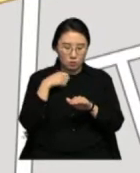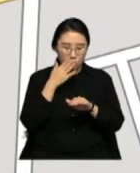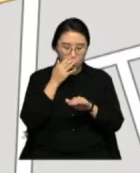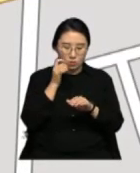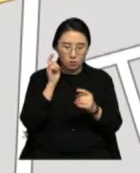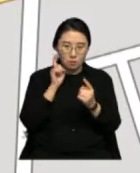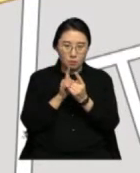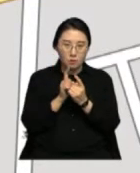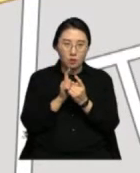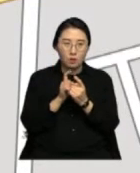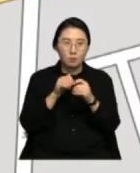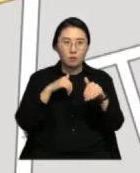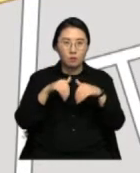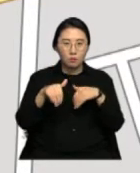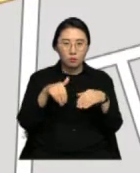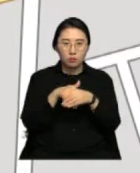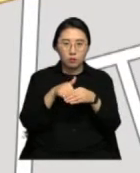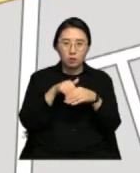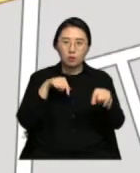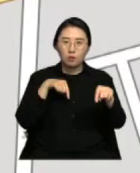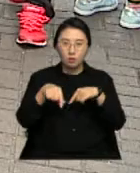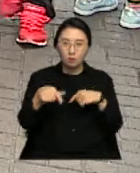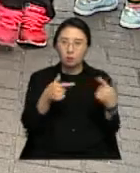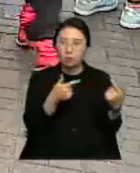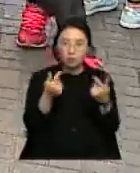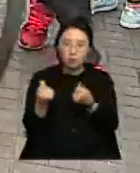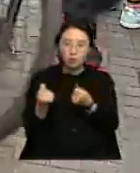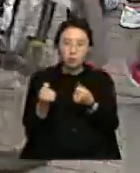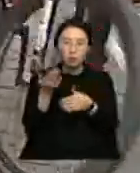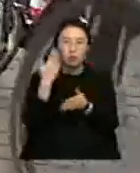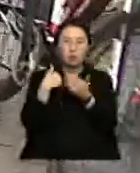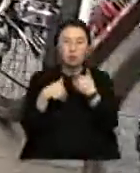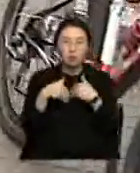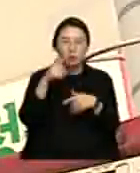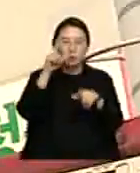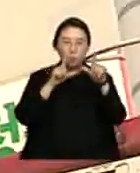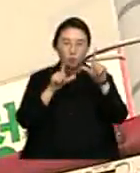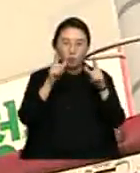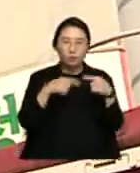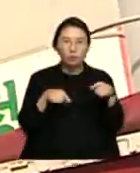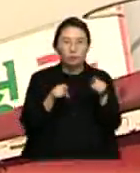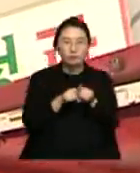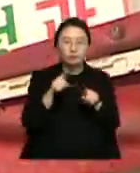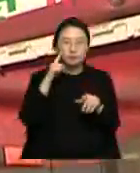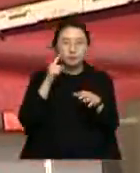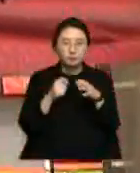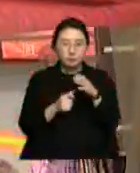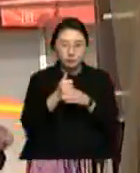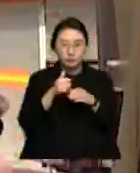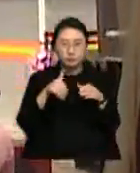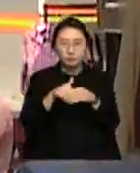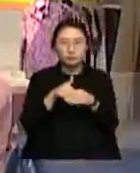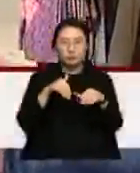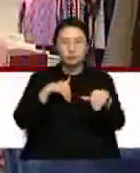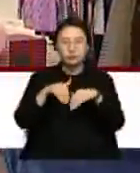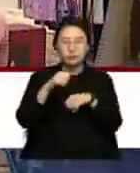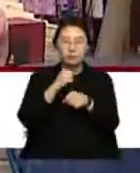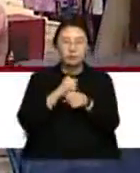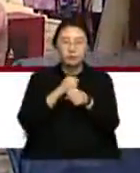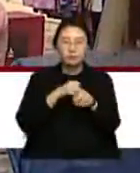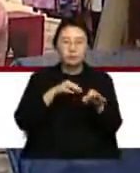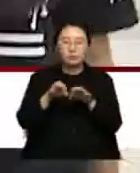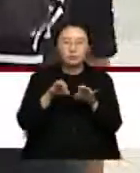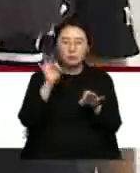만남의 거리와 문화의 거리가 그겁니다. 옛 시장의 풍경과 함께 독특한 테마 거리가 조성되면서 시장을